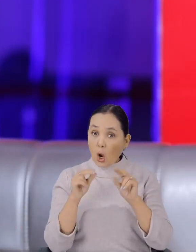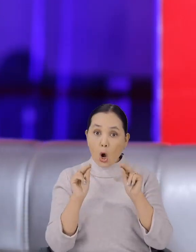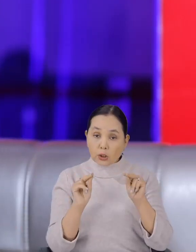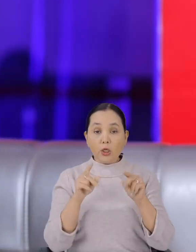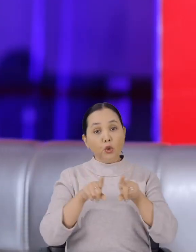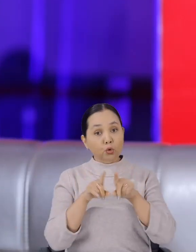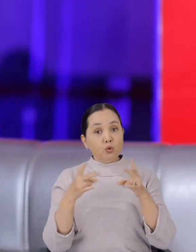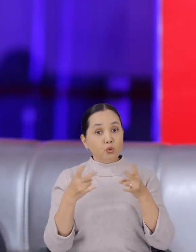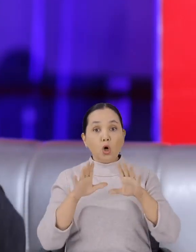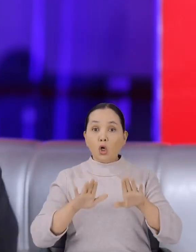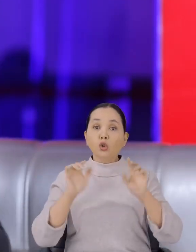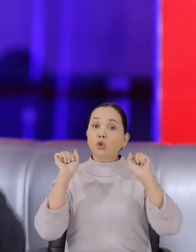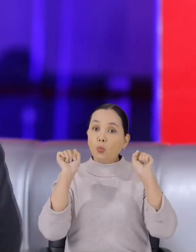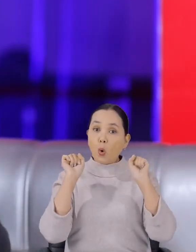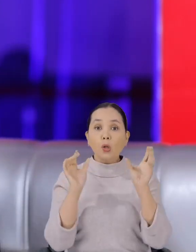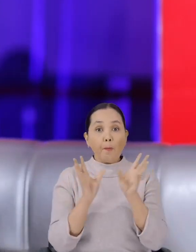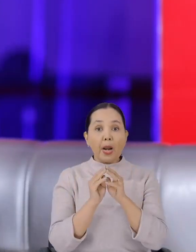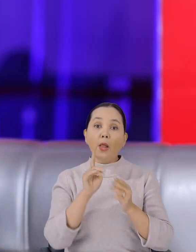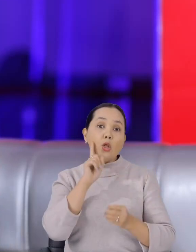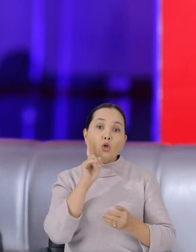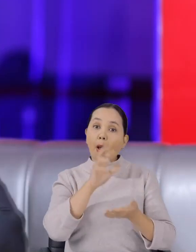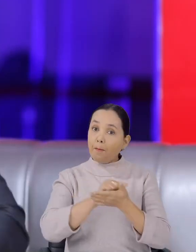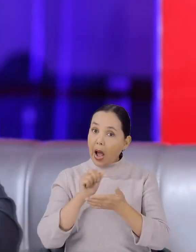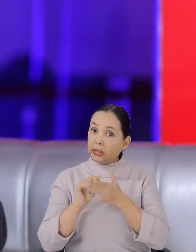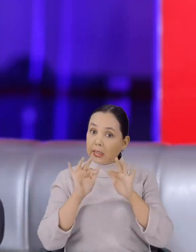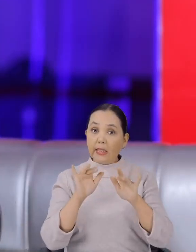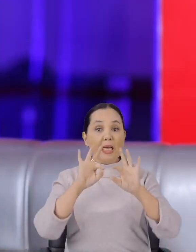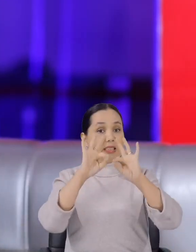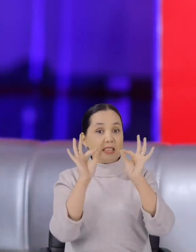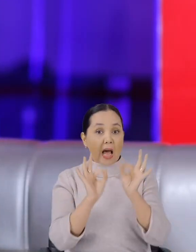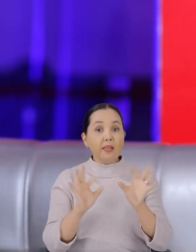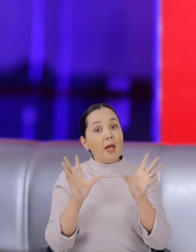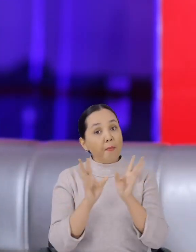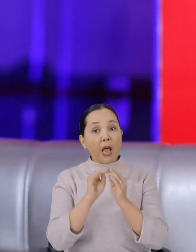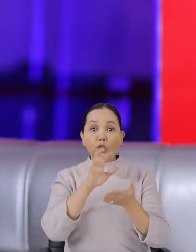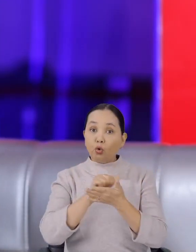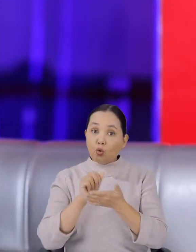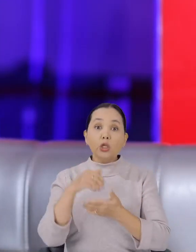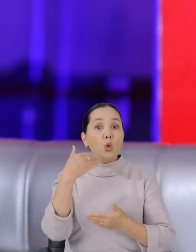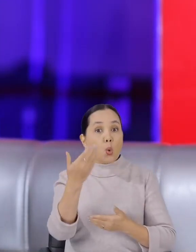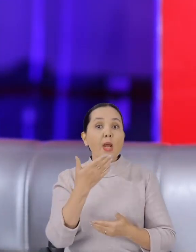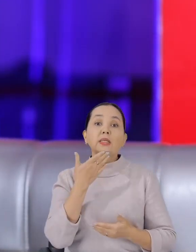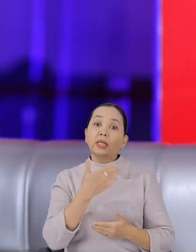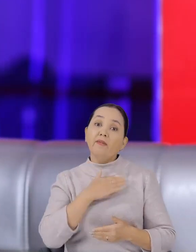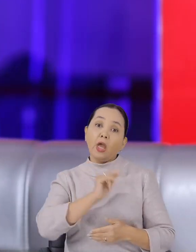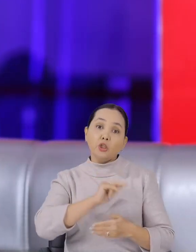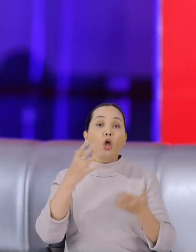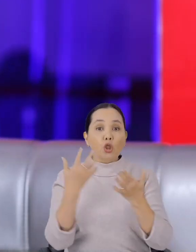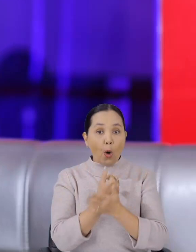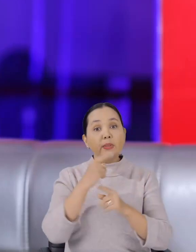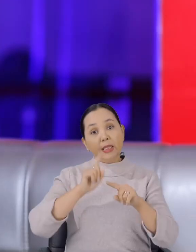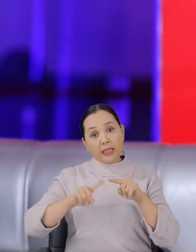Shuning uchun ham joylarda sport bilan yoshlarni band qilish kerak, san'at bilan shug'ullansin ular. O'z sevgan ishini topsin